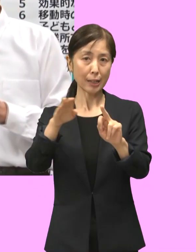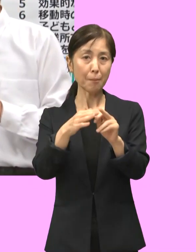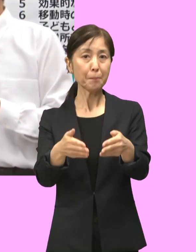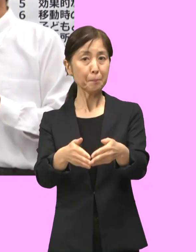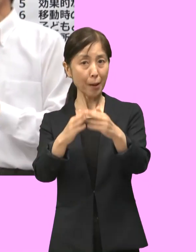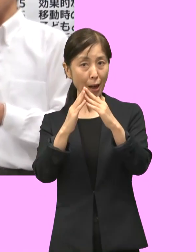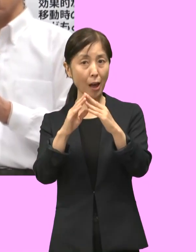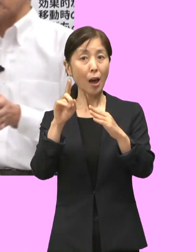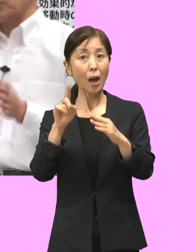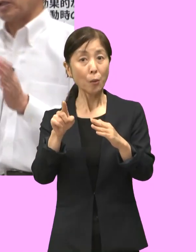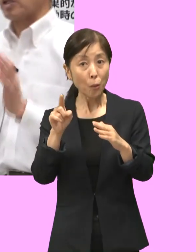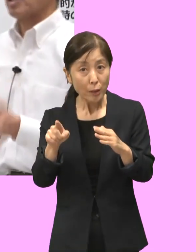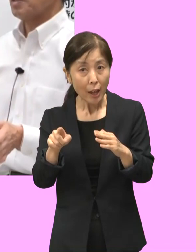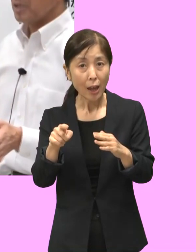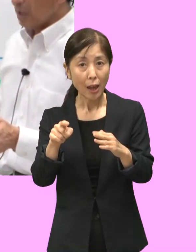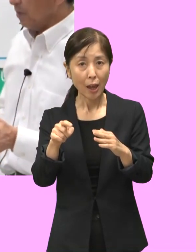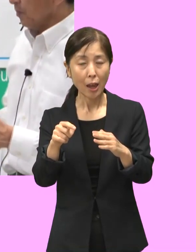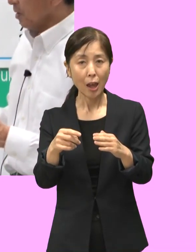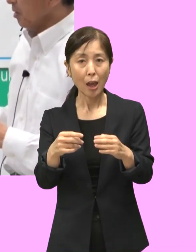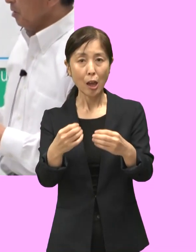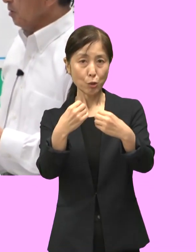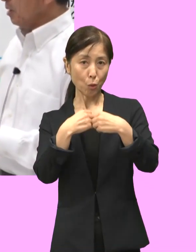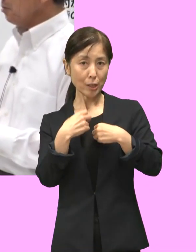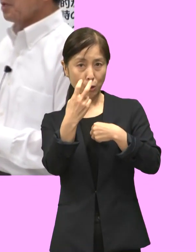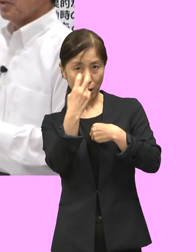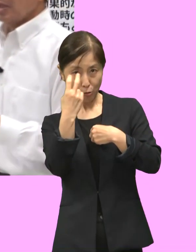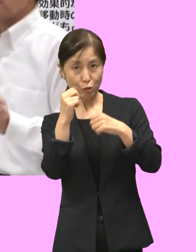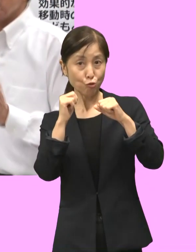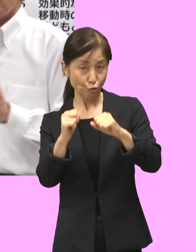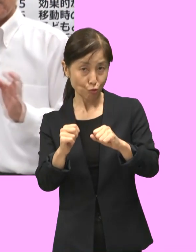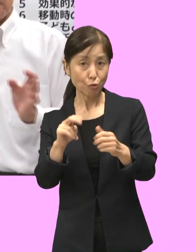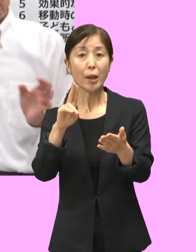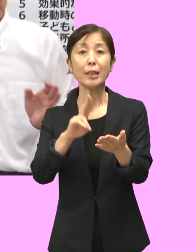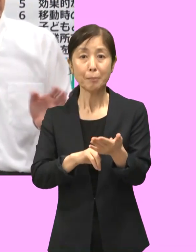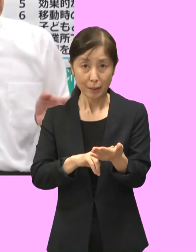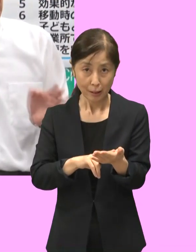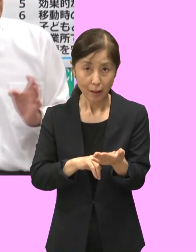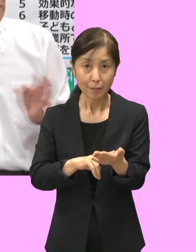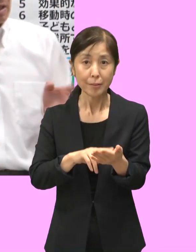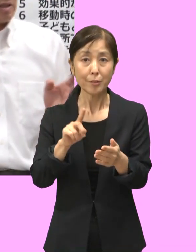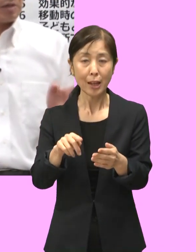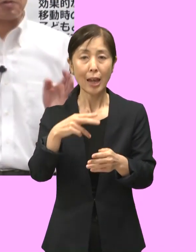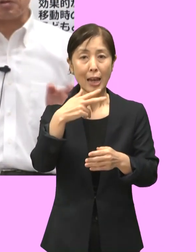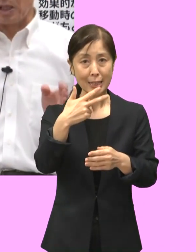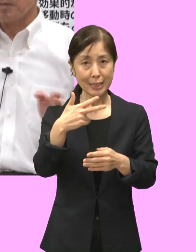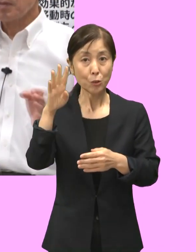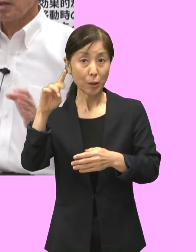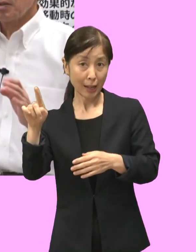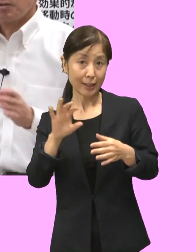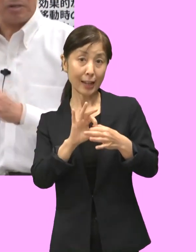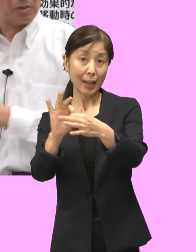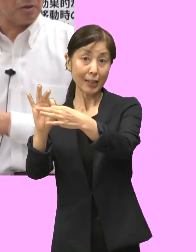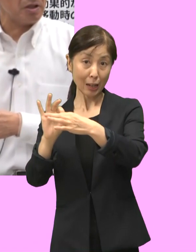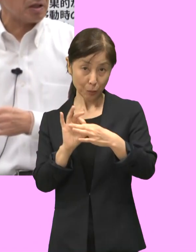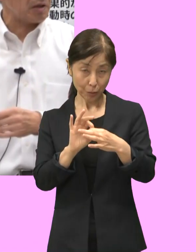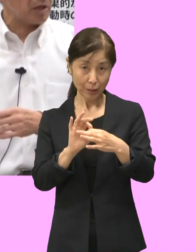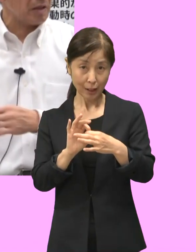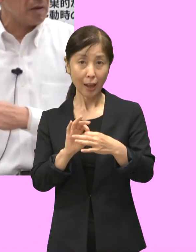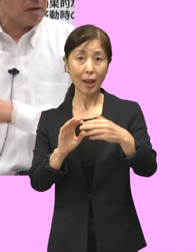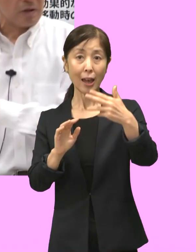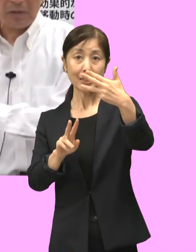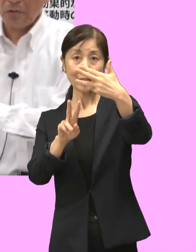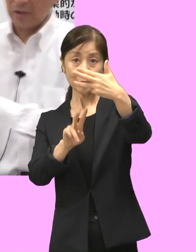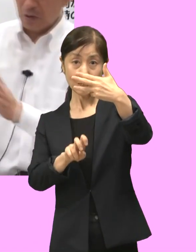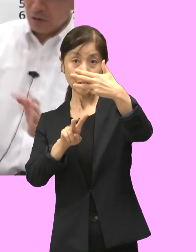をするというような仕組みが出来上がりました。でこのために市と県で連携を取って、この22日から